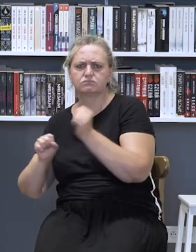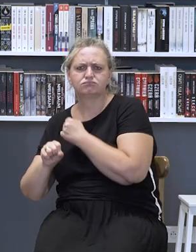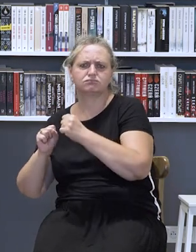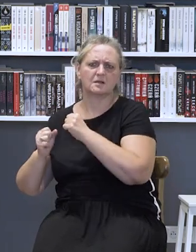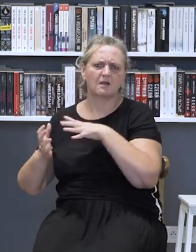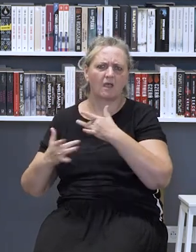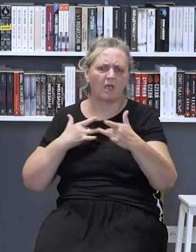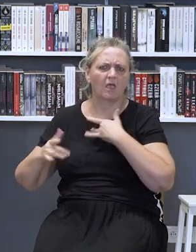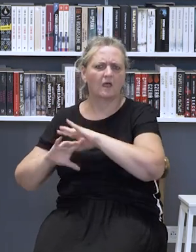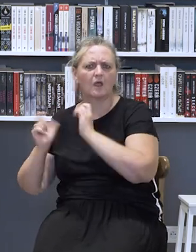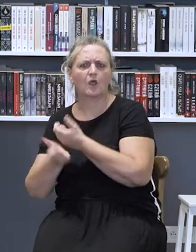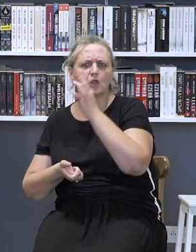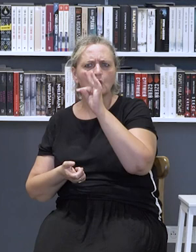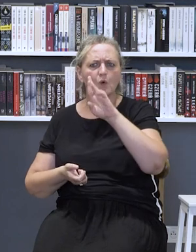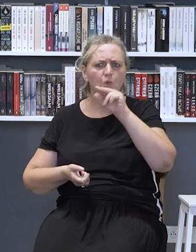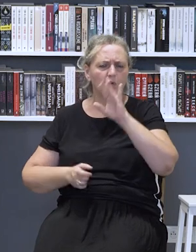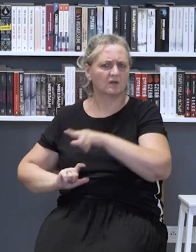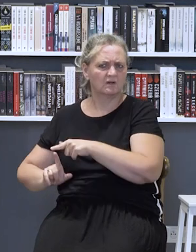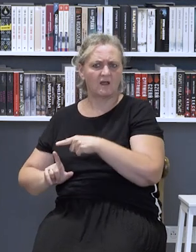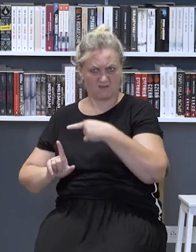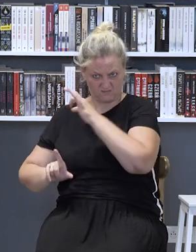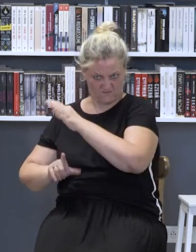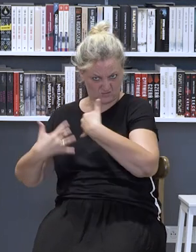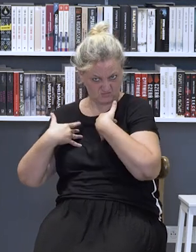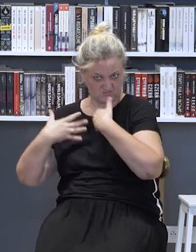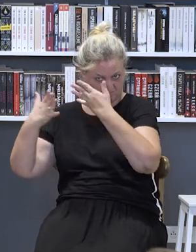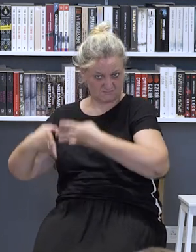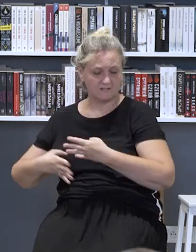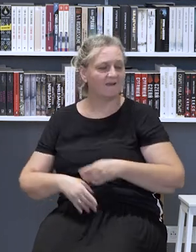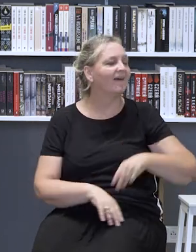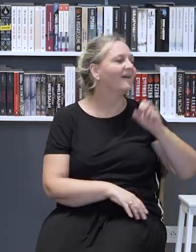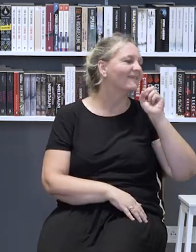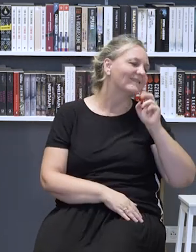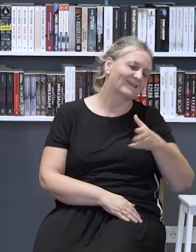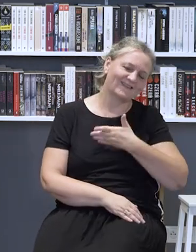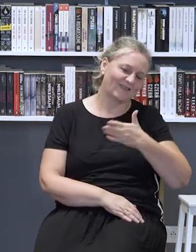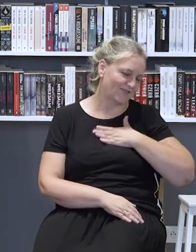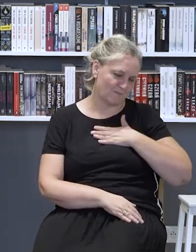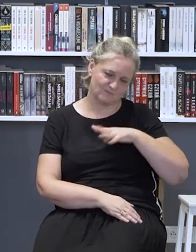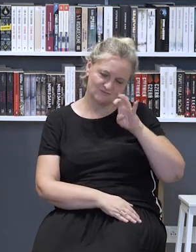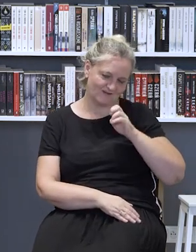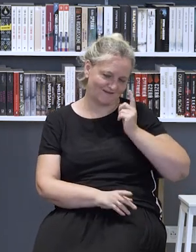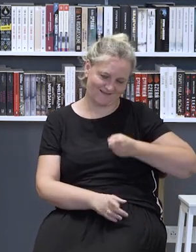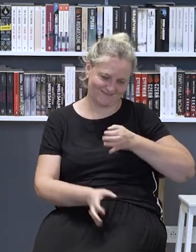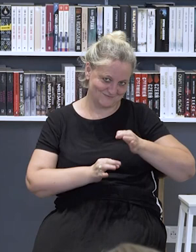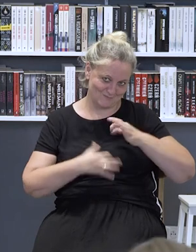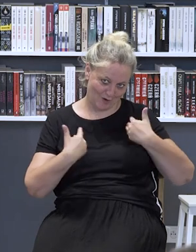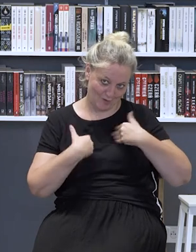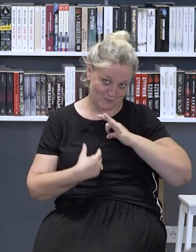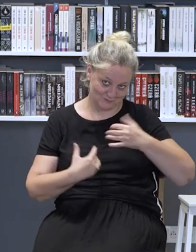Więc myślę sobie, że to nie jest jednak twoja biografia. Tak, nie mam 400 lat historii.